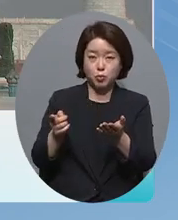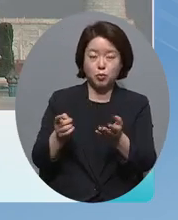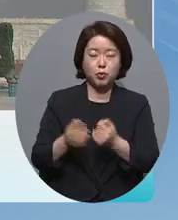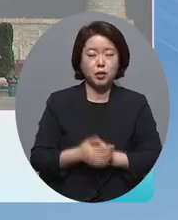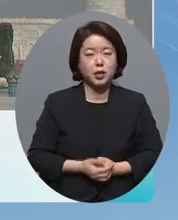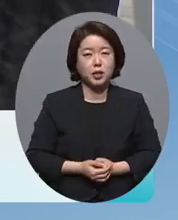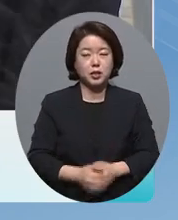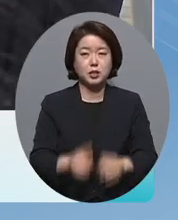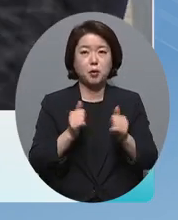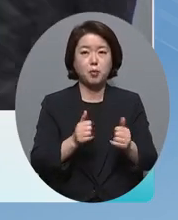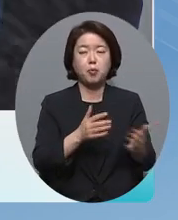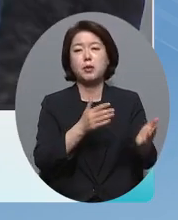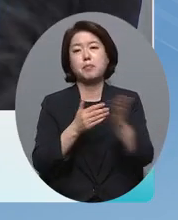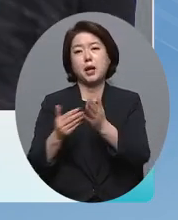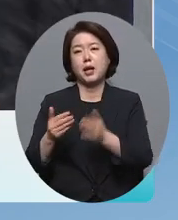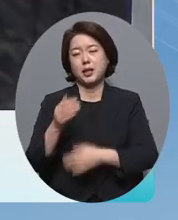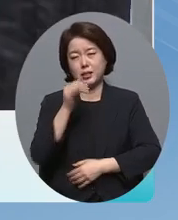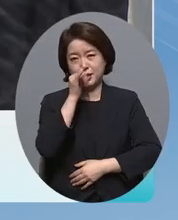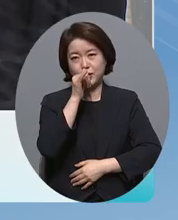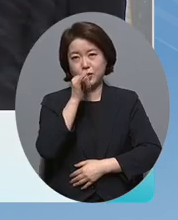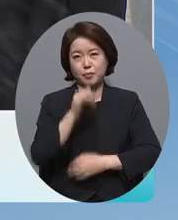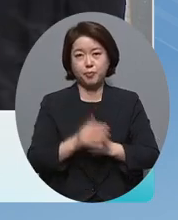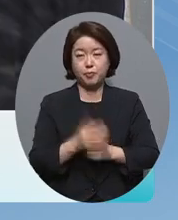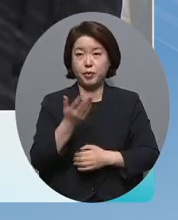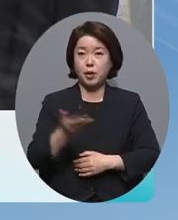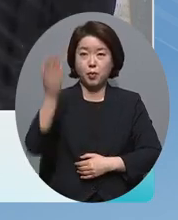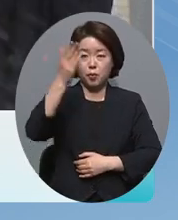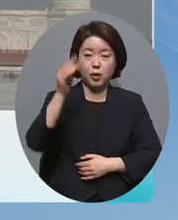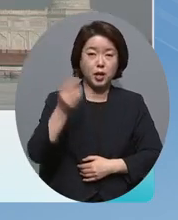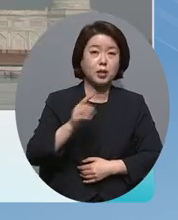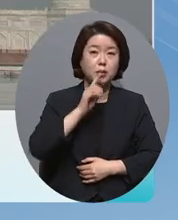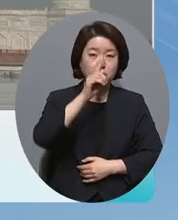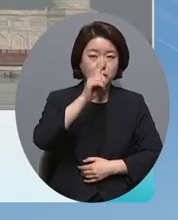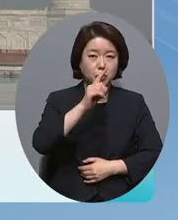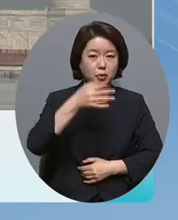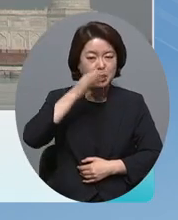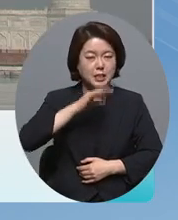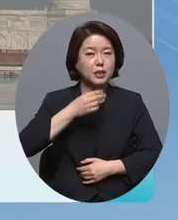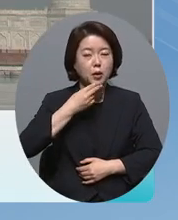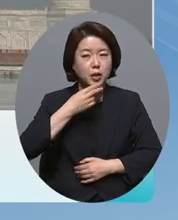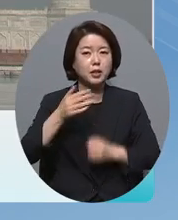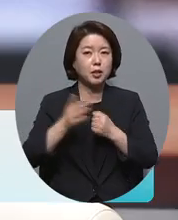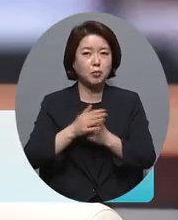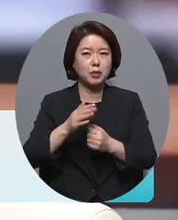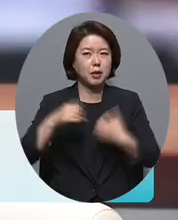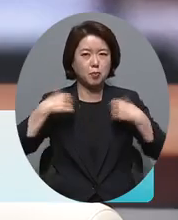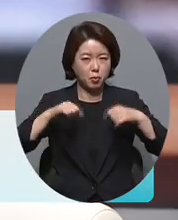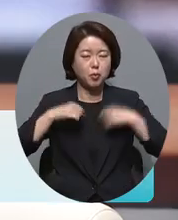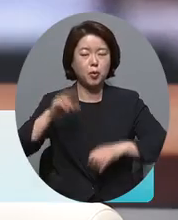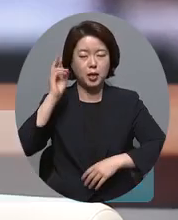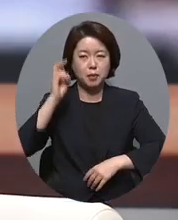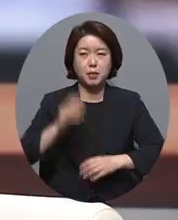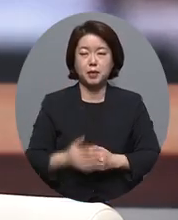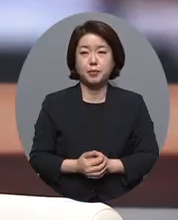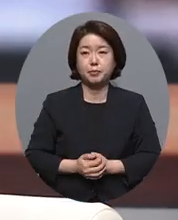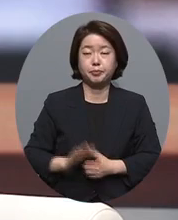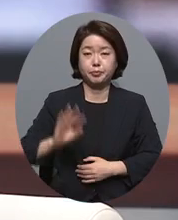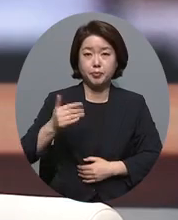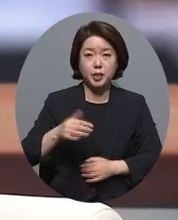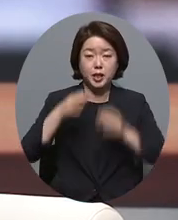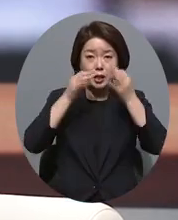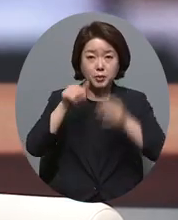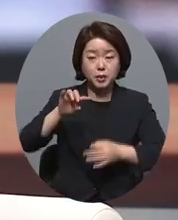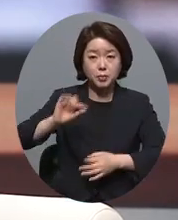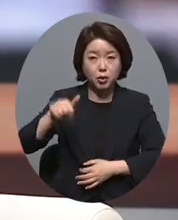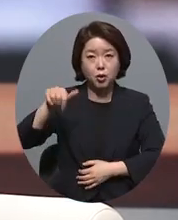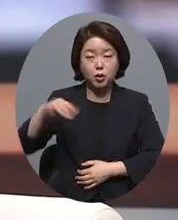그렇다라는 점에서 법원에서 기각이 된 것으로 보이고 항소해도 실익이 없겠다라고 판단한게 아닌가 싶습니다 알겠습니다 그리고 제가 김건희 여사의